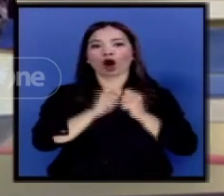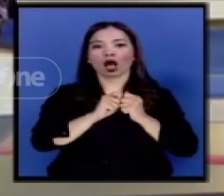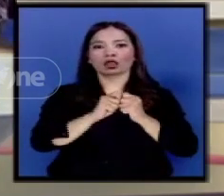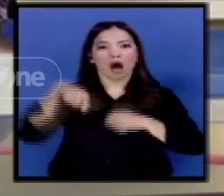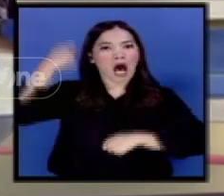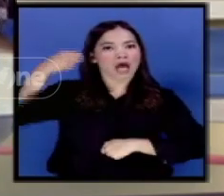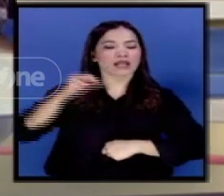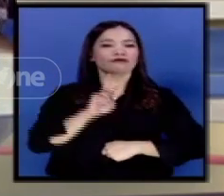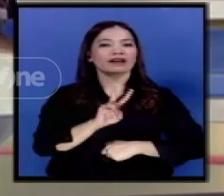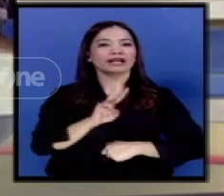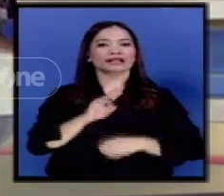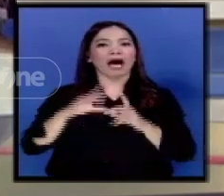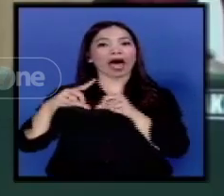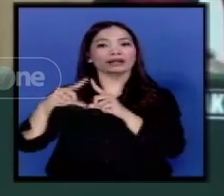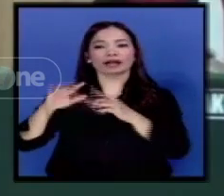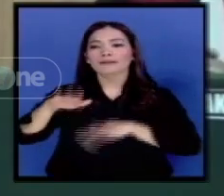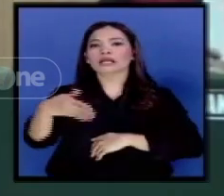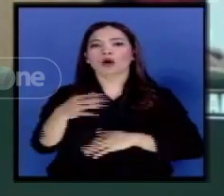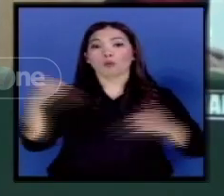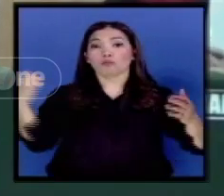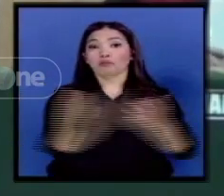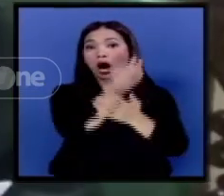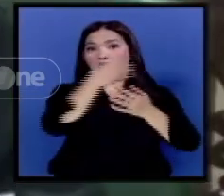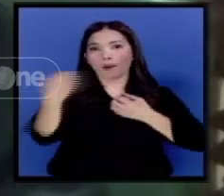kepada majelis hakim.